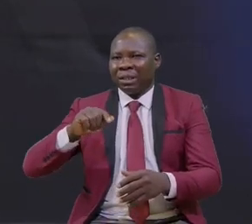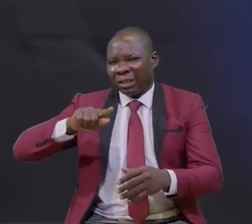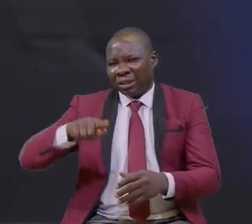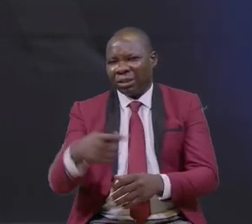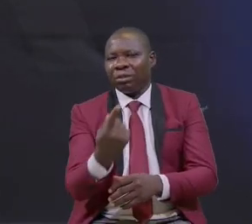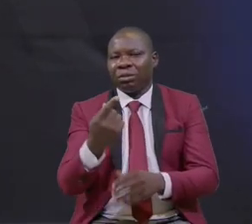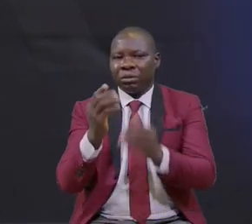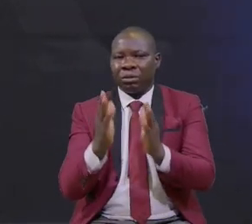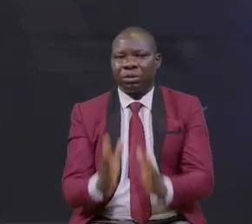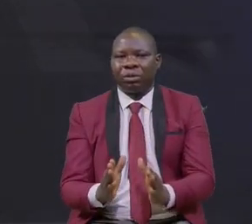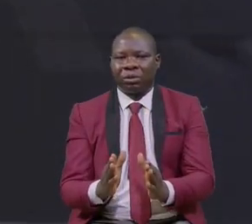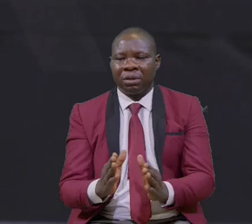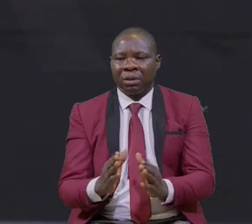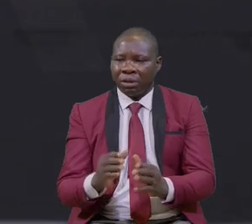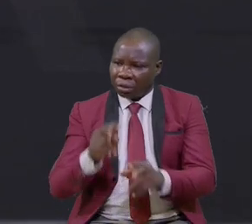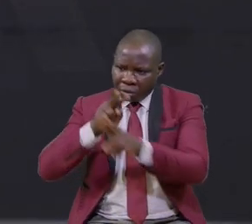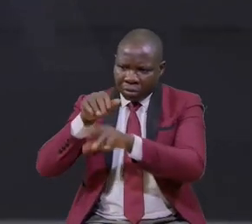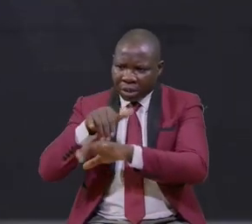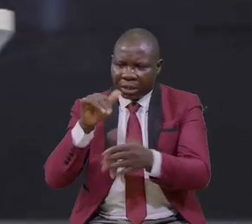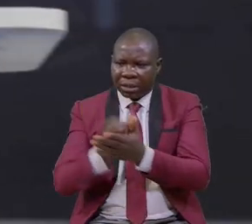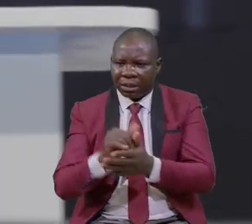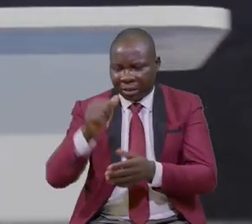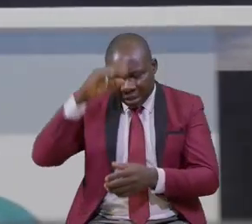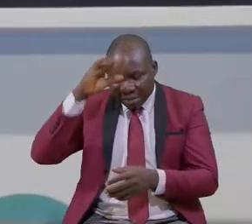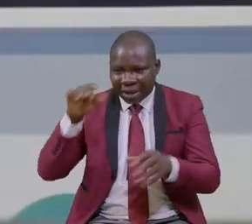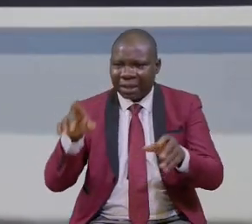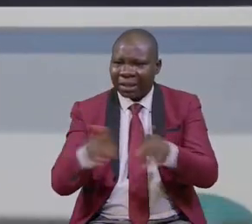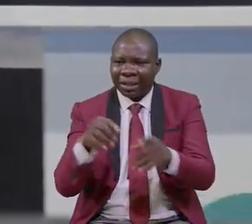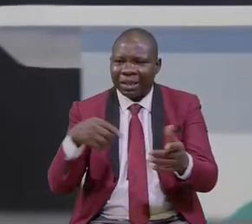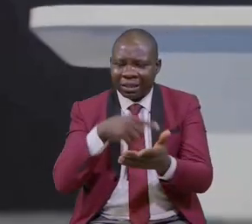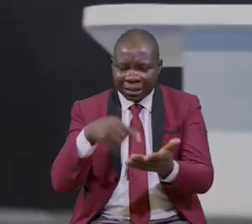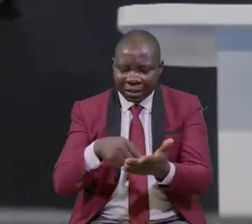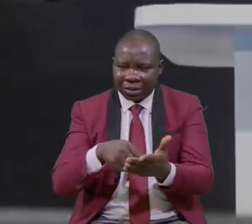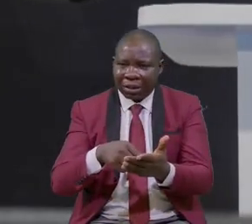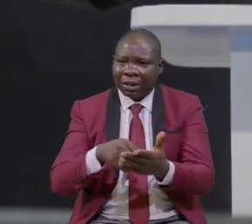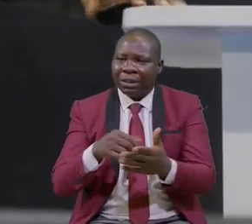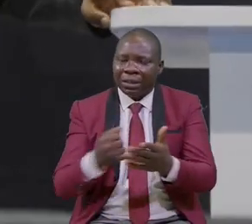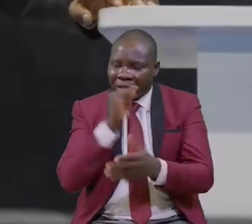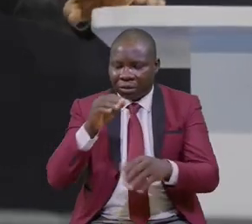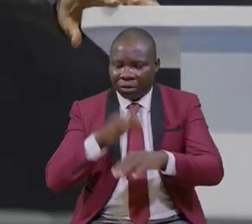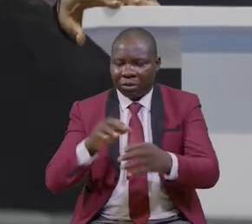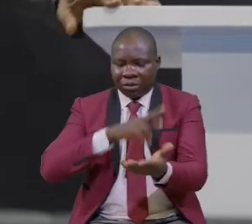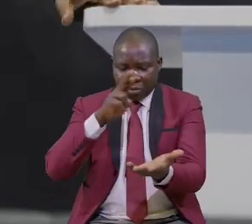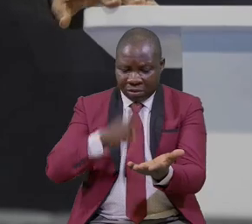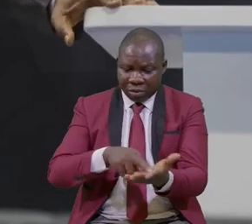homme violent, ouais, un homme comme celui-là, il a même sur la terre,